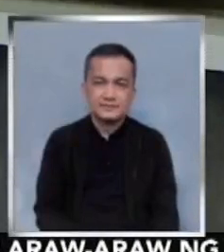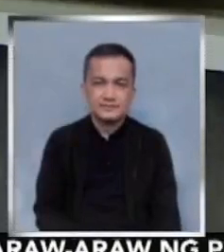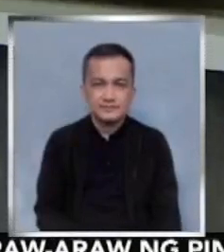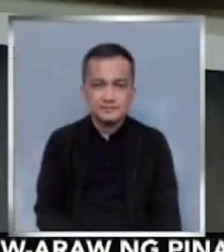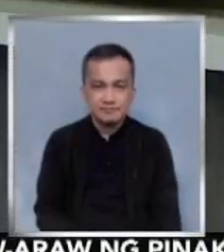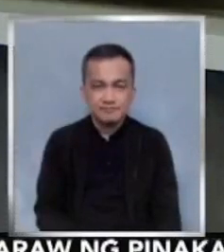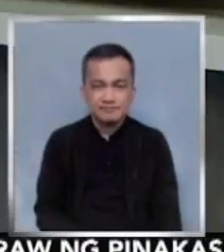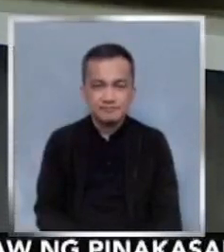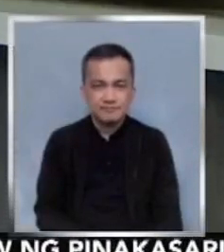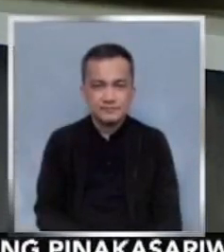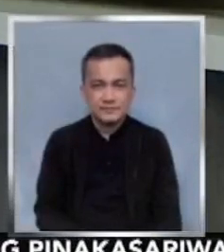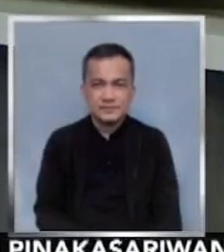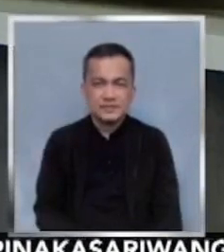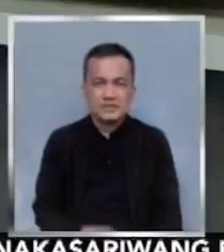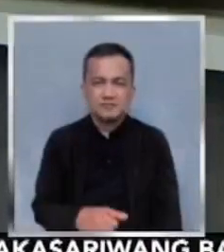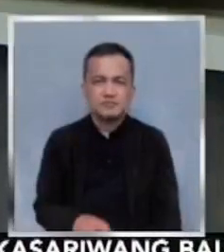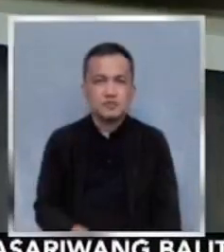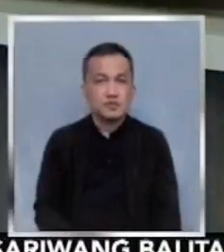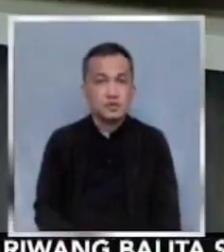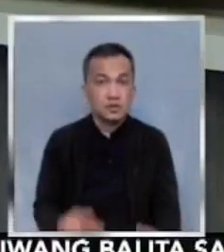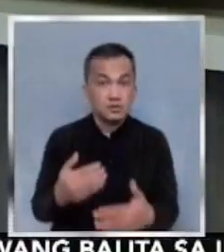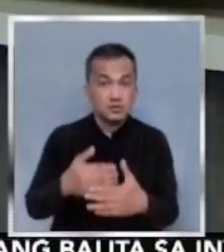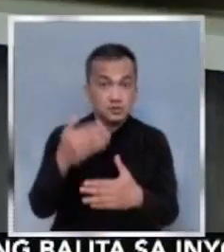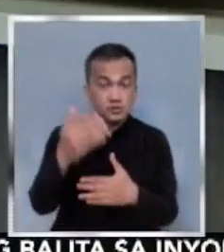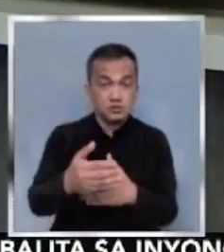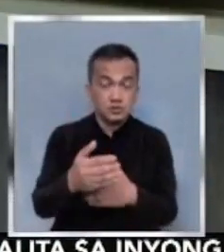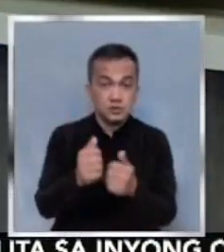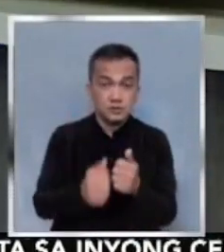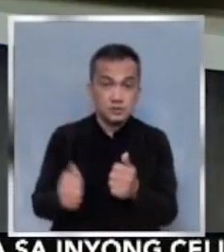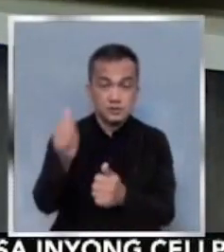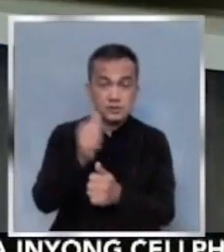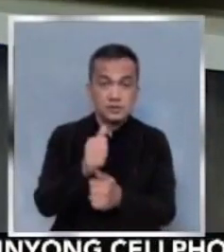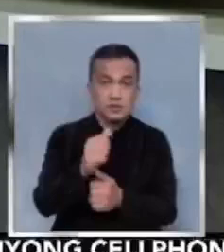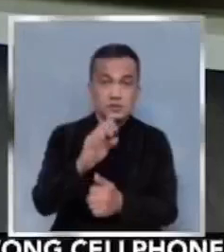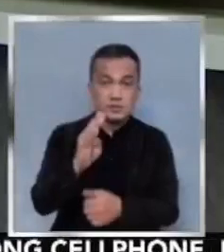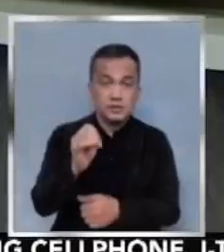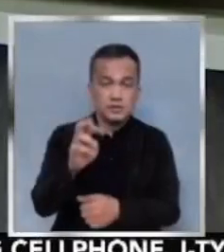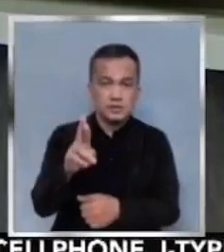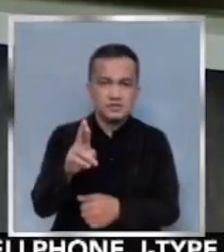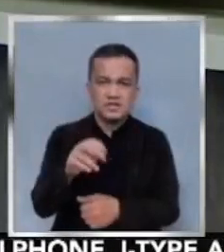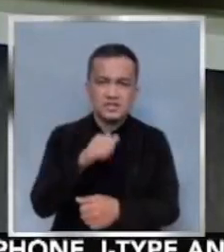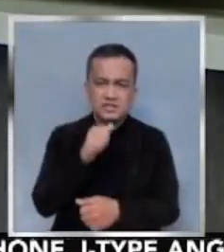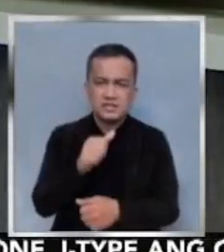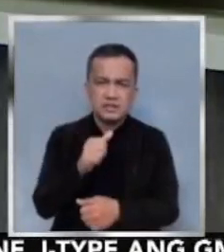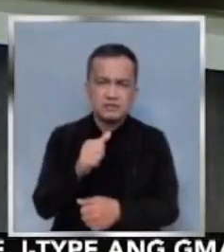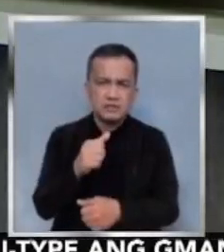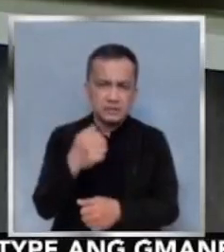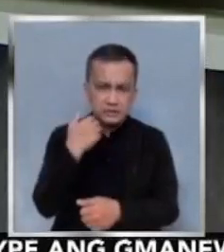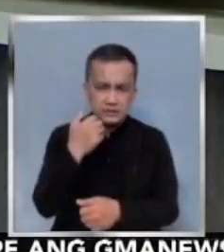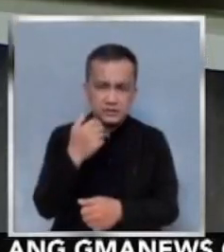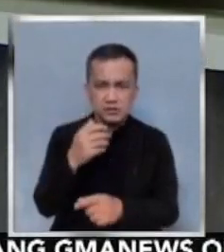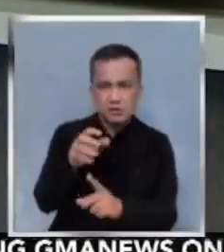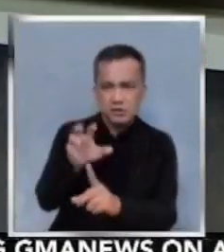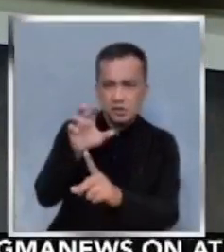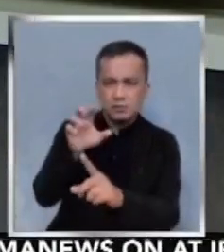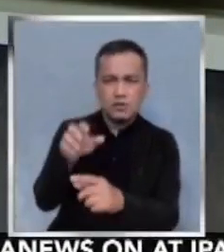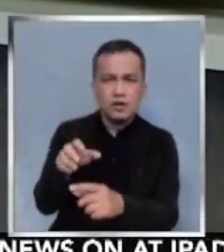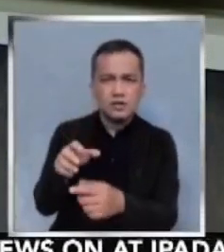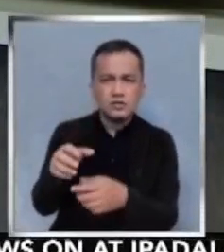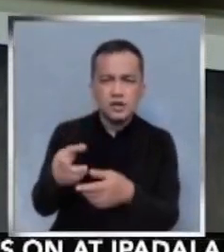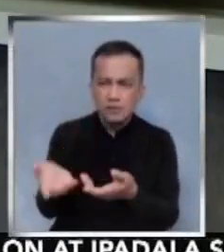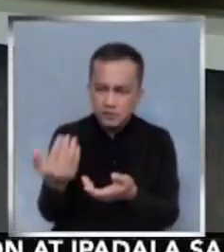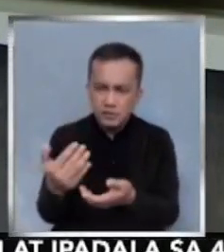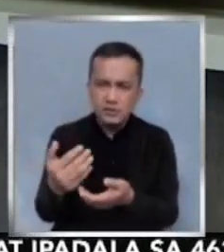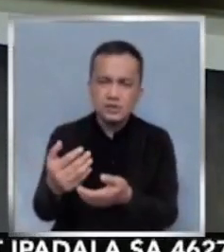Hindi na raw mangingimi ang susunod na hepin ng Bureau of Internal Revenue na singilin ang hindi pa nababayarang estate tax